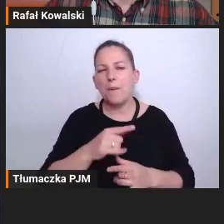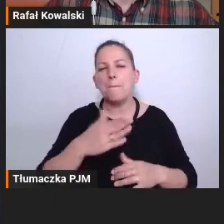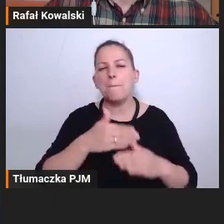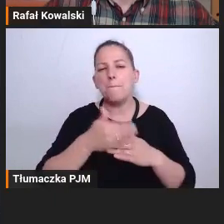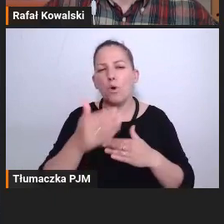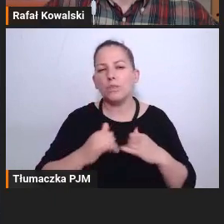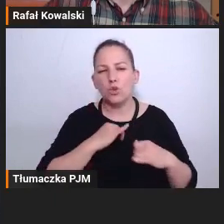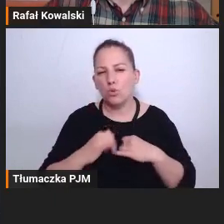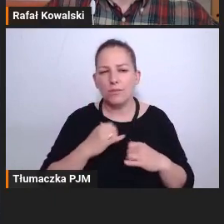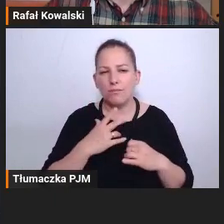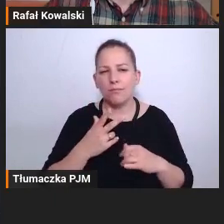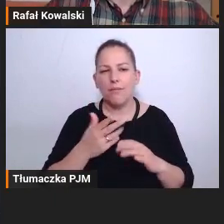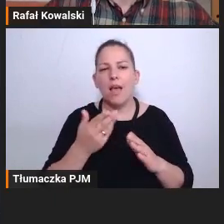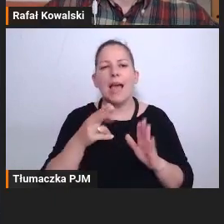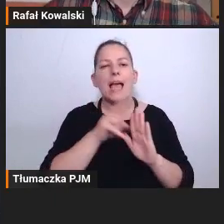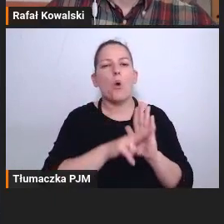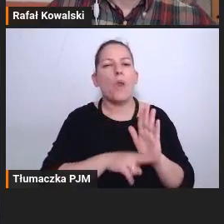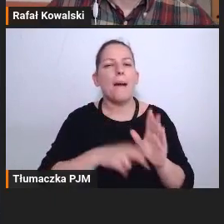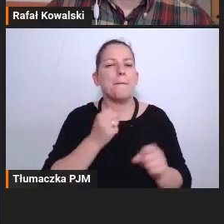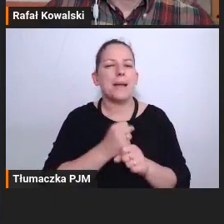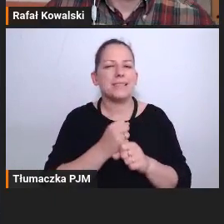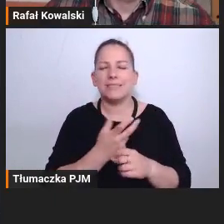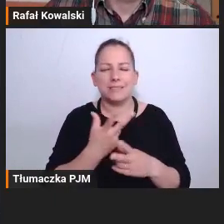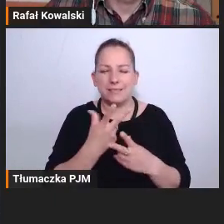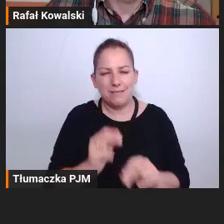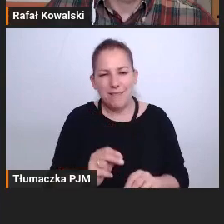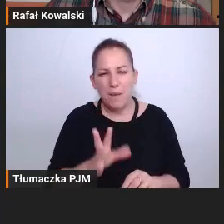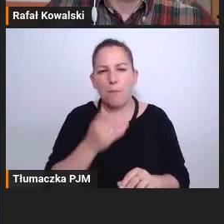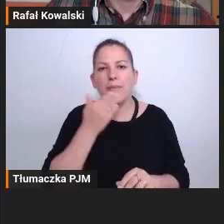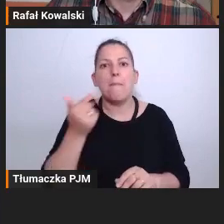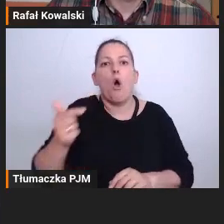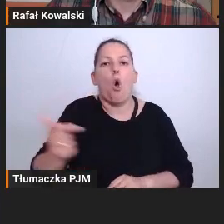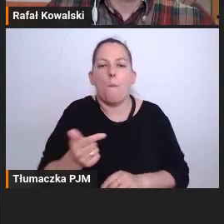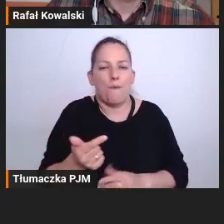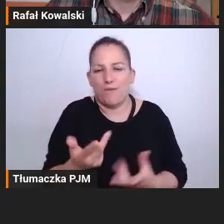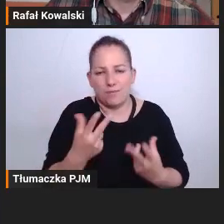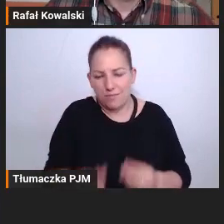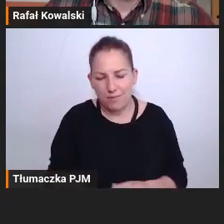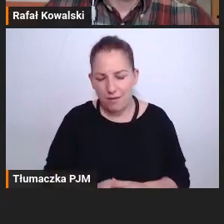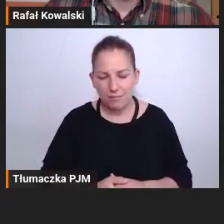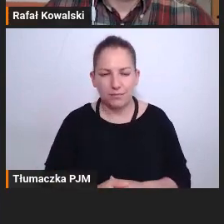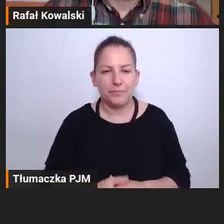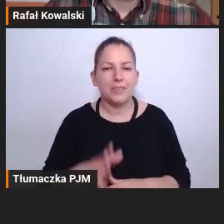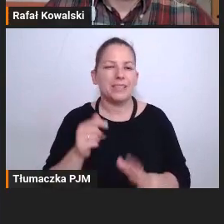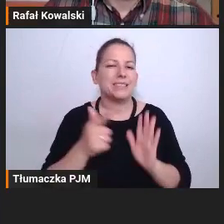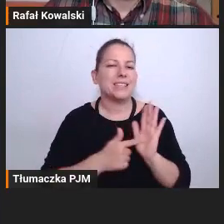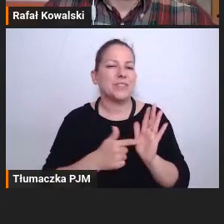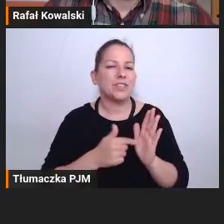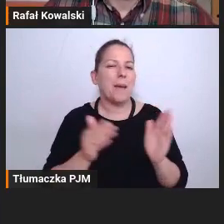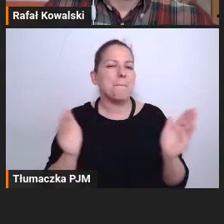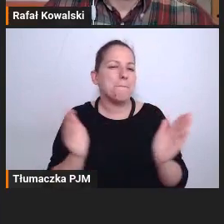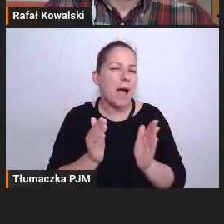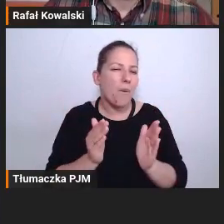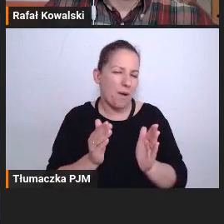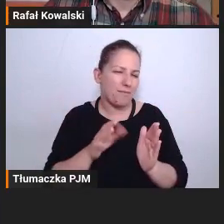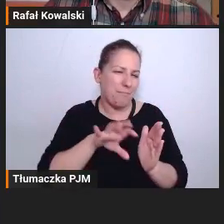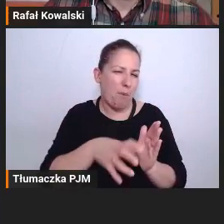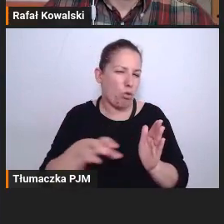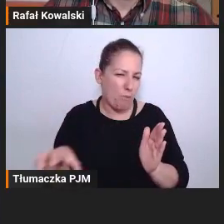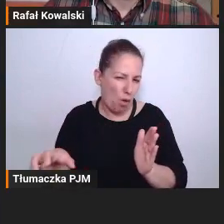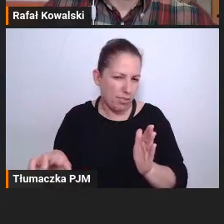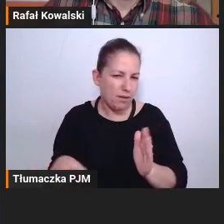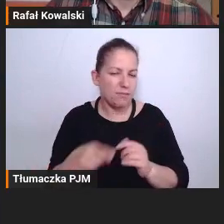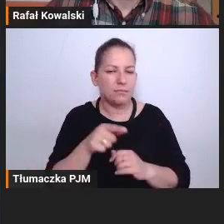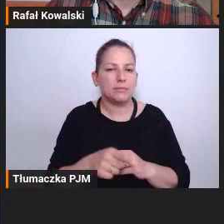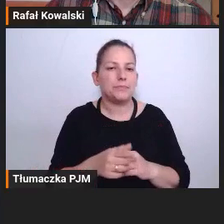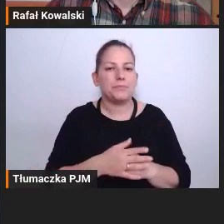nie przyjmują regulaminów pracy, bo nie mają takiego obowiązku. No bo zazwyczaj są małymi podmiotami, tak? Nie zatrudniają